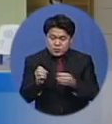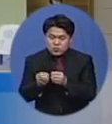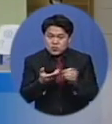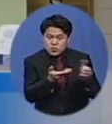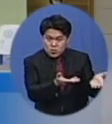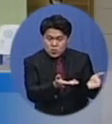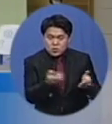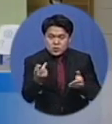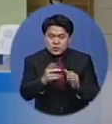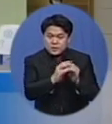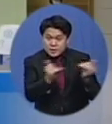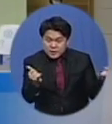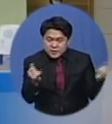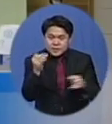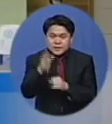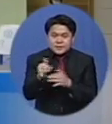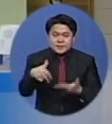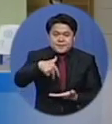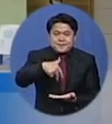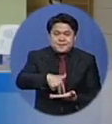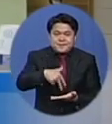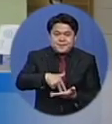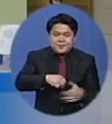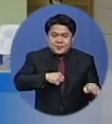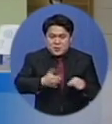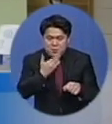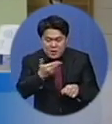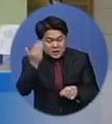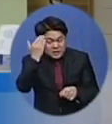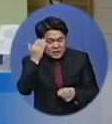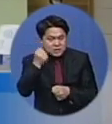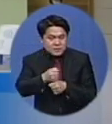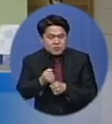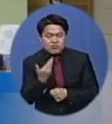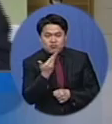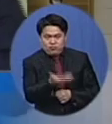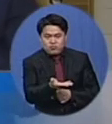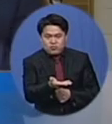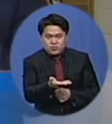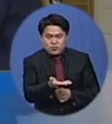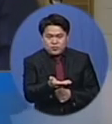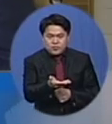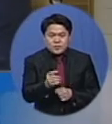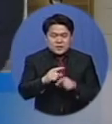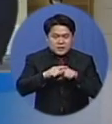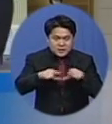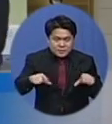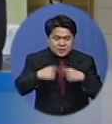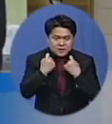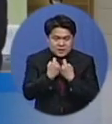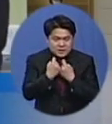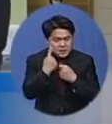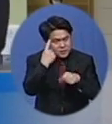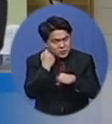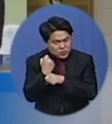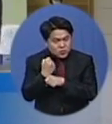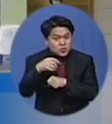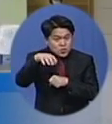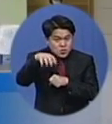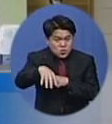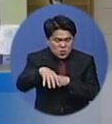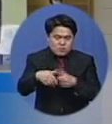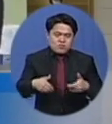미치고 대중들도 소비자로서 자리매김할 수 있는 그런 지식을 생산하는 민간 싱크탱크의 필요성은 뭐